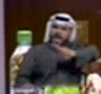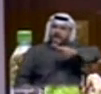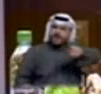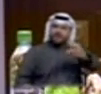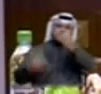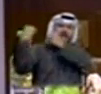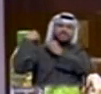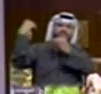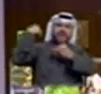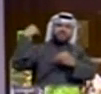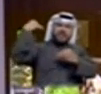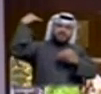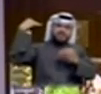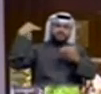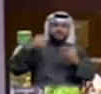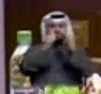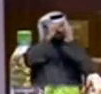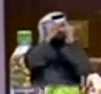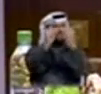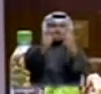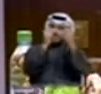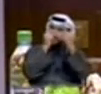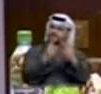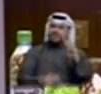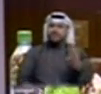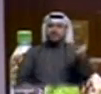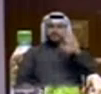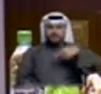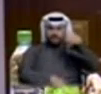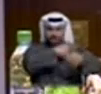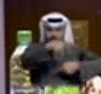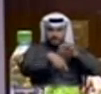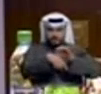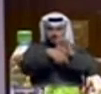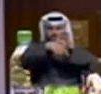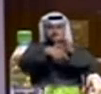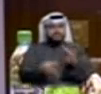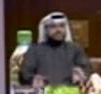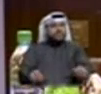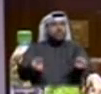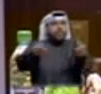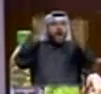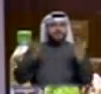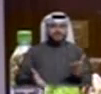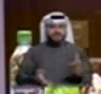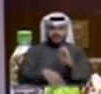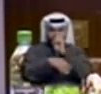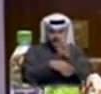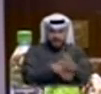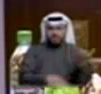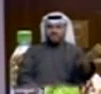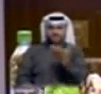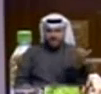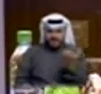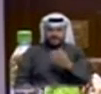الفضيلة، تاركا خلفه إرثا إنسانيا سيستمر في إحداث تغيير كبير في حياة الفقراء والمحتاجين إلى